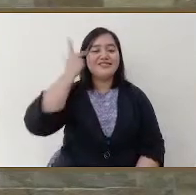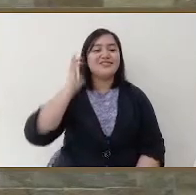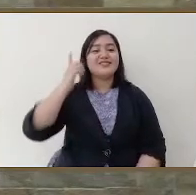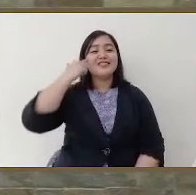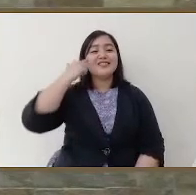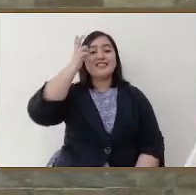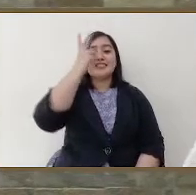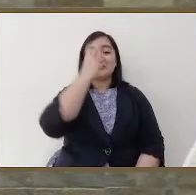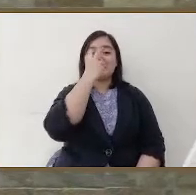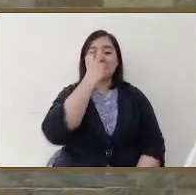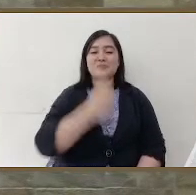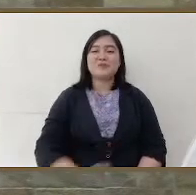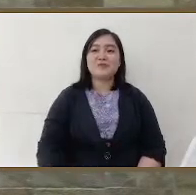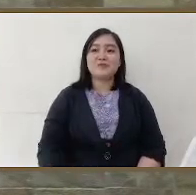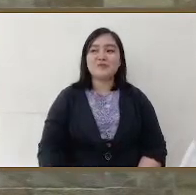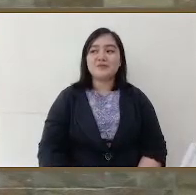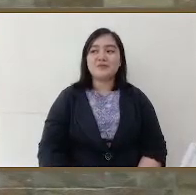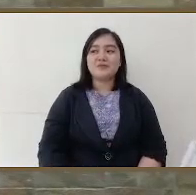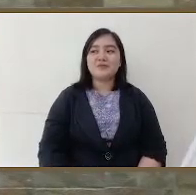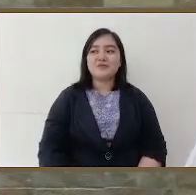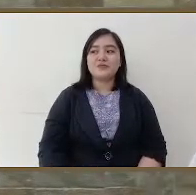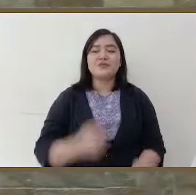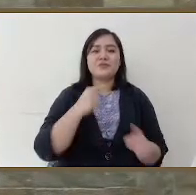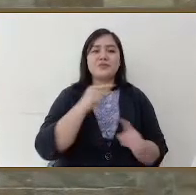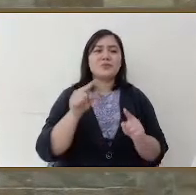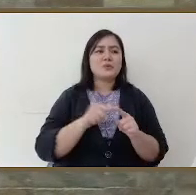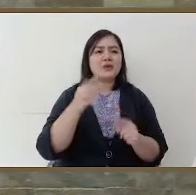Yung sana nag-iisip ka ng giyera.